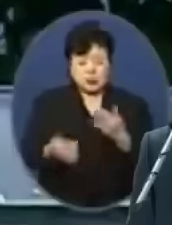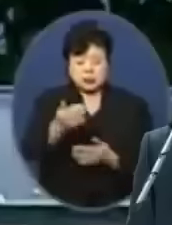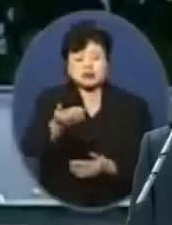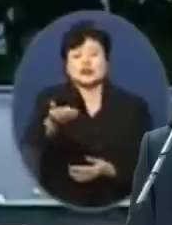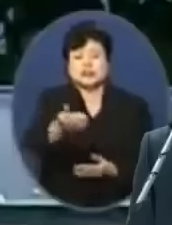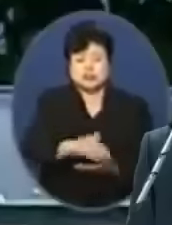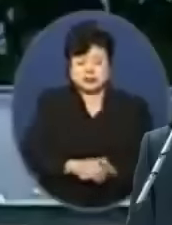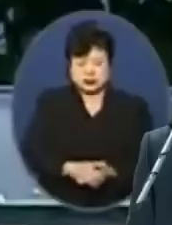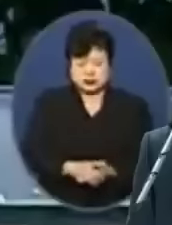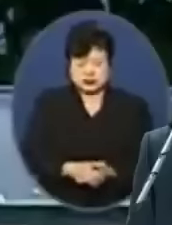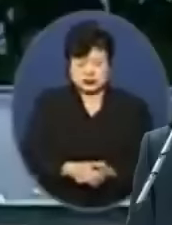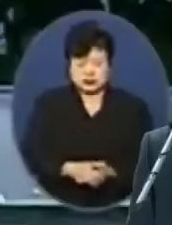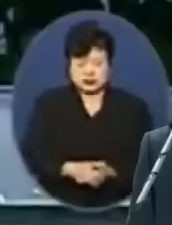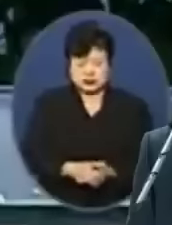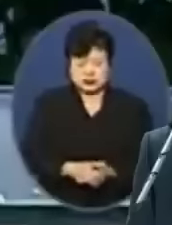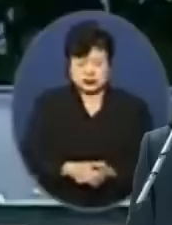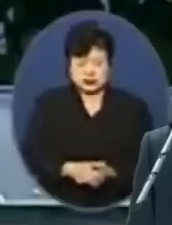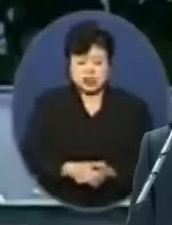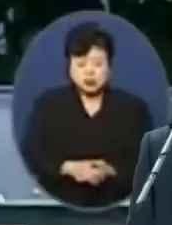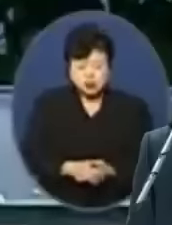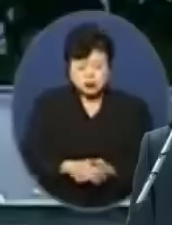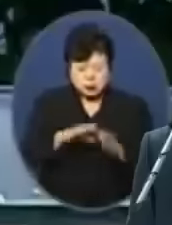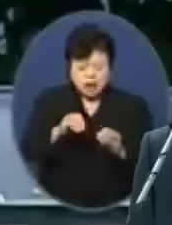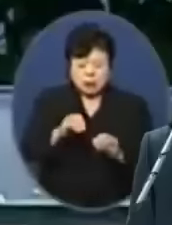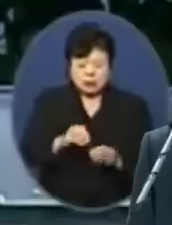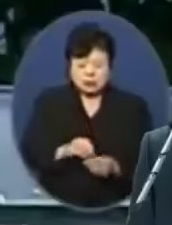않고 꺼질 거 그냥 꺼버리자.